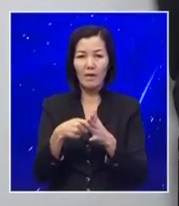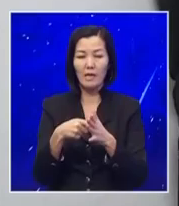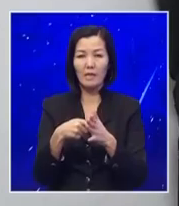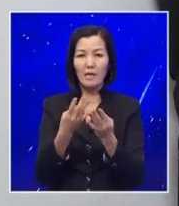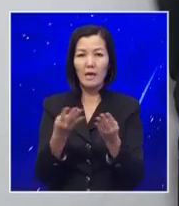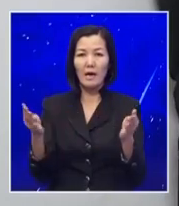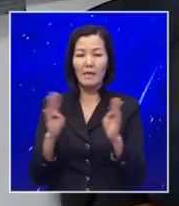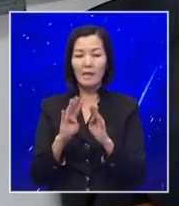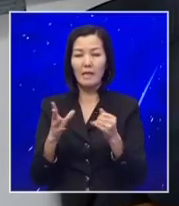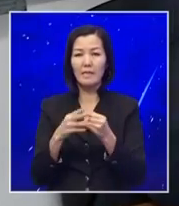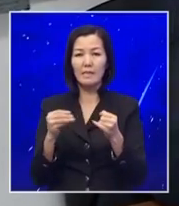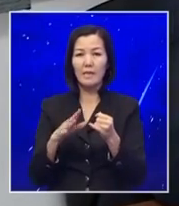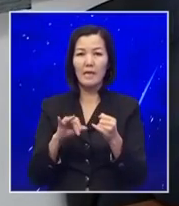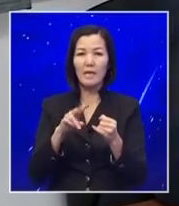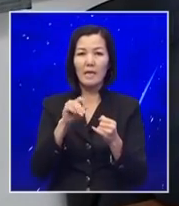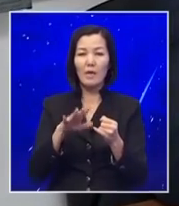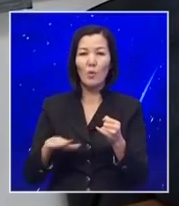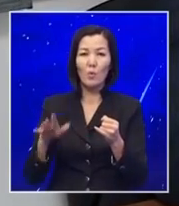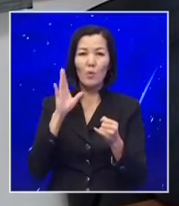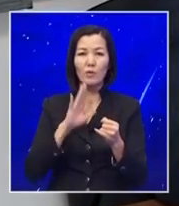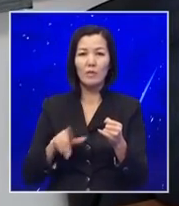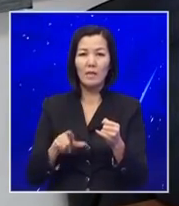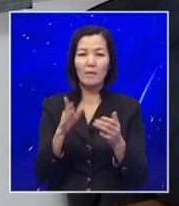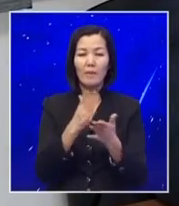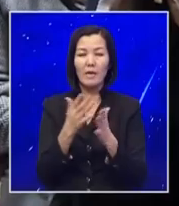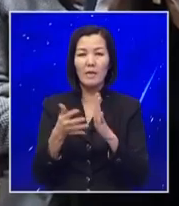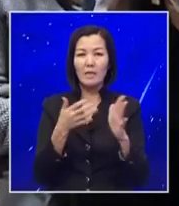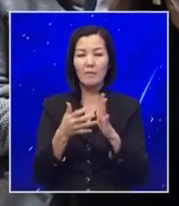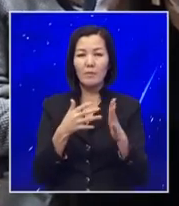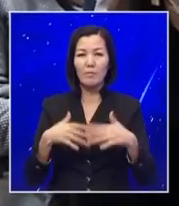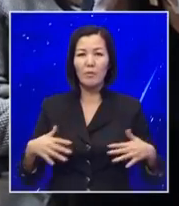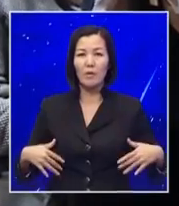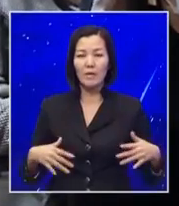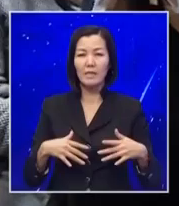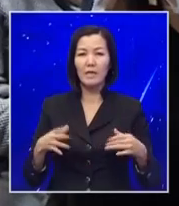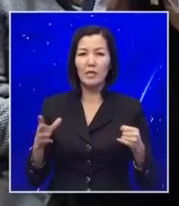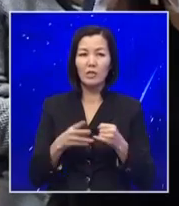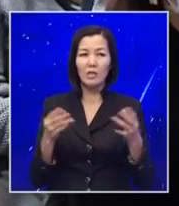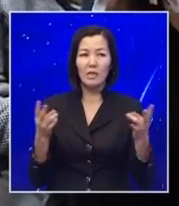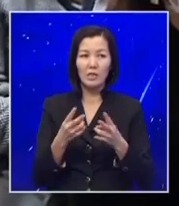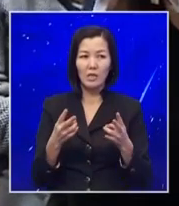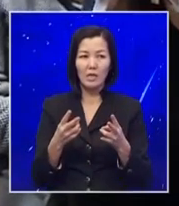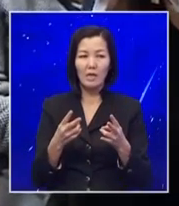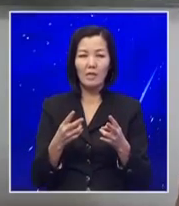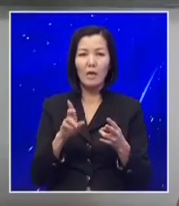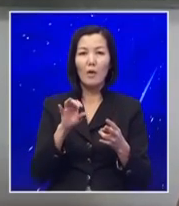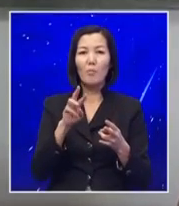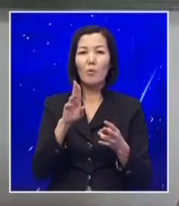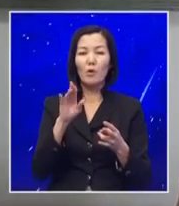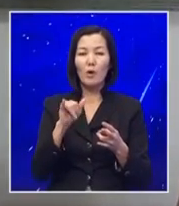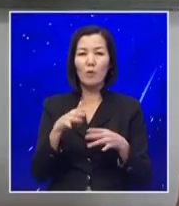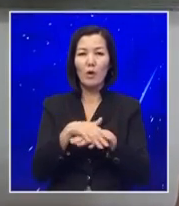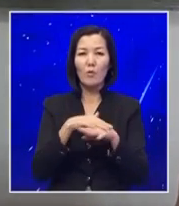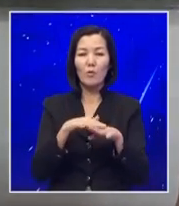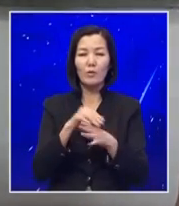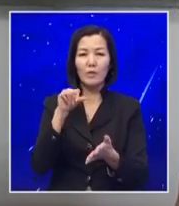айналасында егістік пен іле өзені жатыр. Жайылым жер тапшы болғандықтан мал басы егістікке түседі. Сондықтан бояулы тұрғындар округ